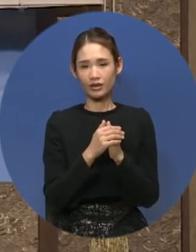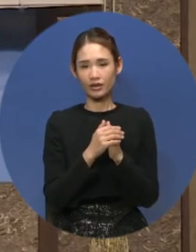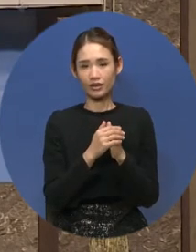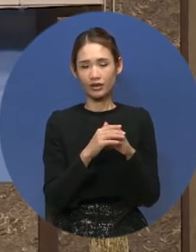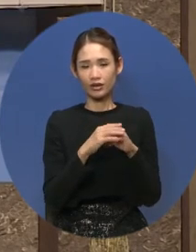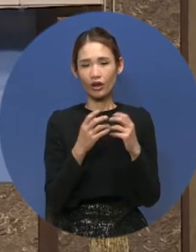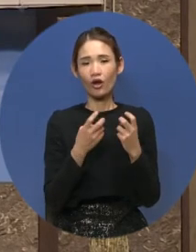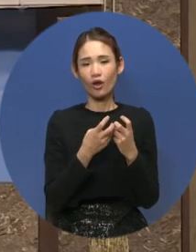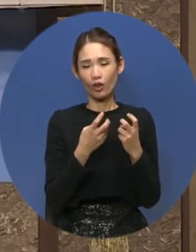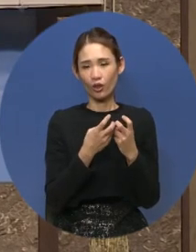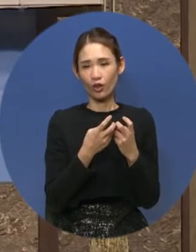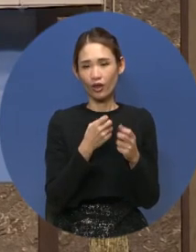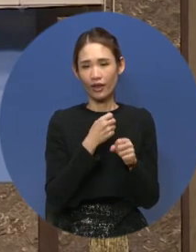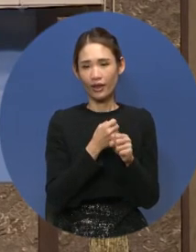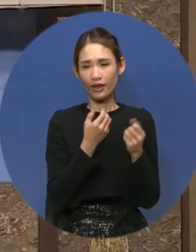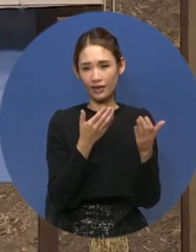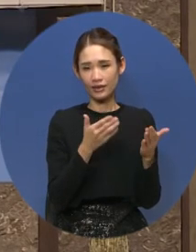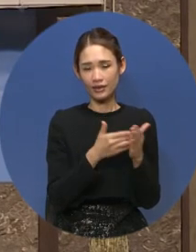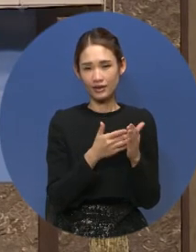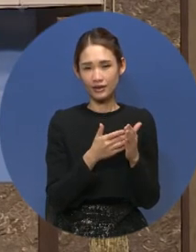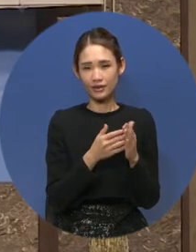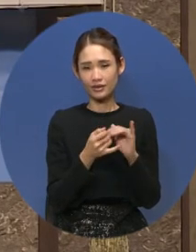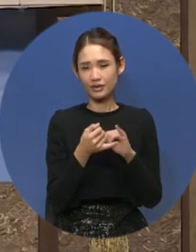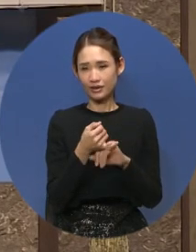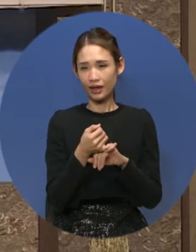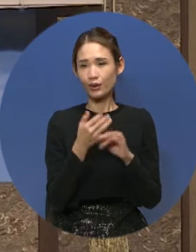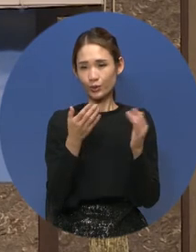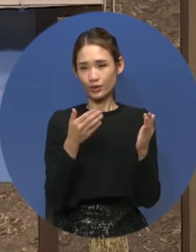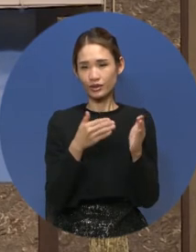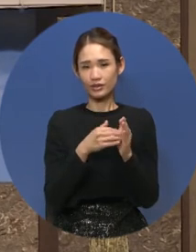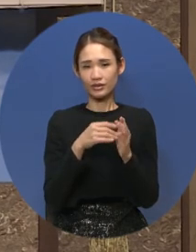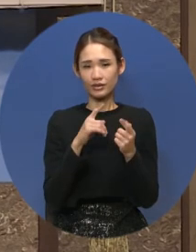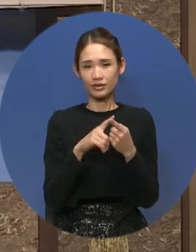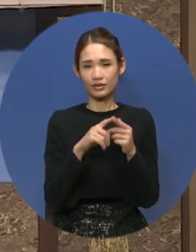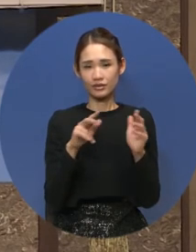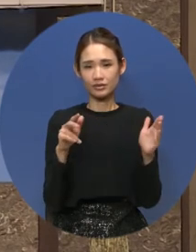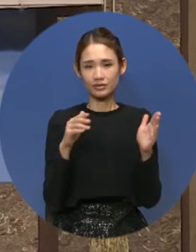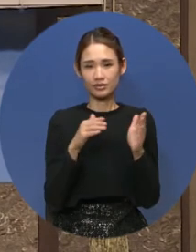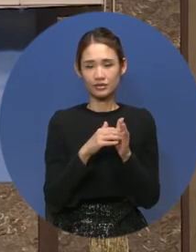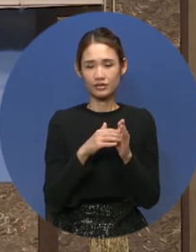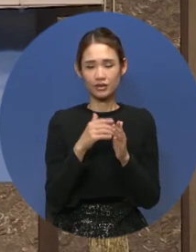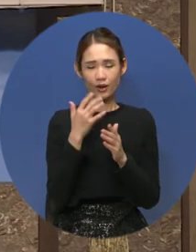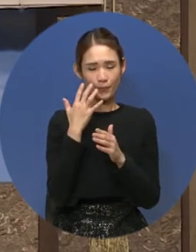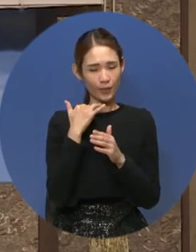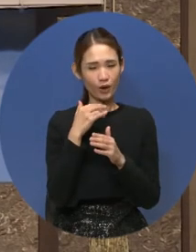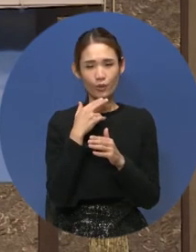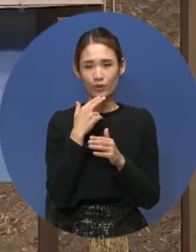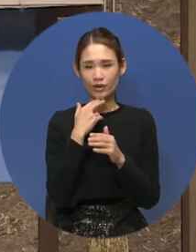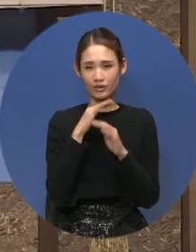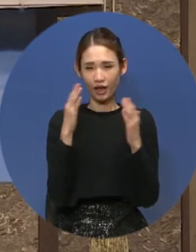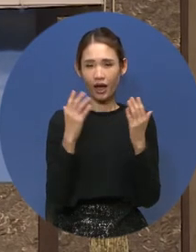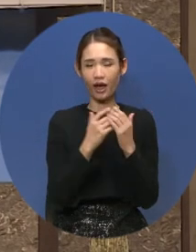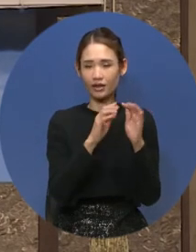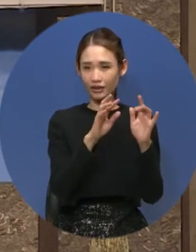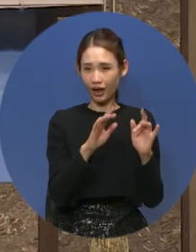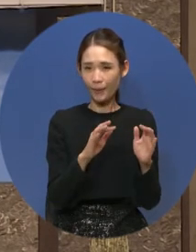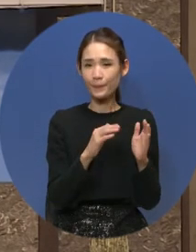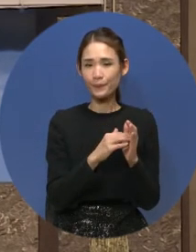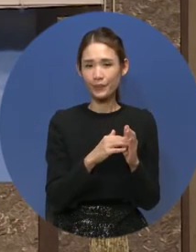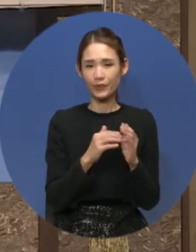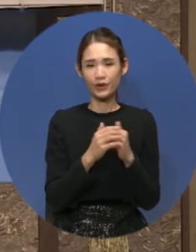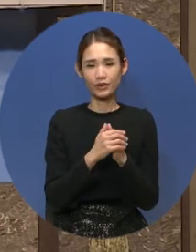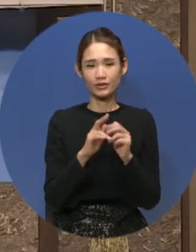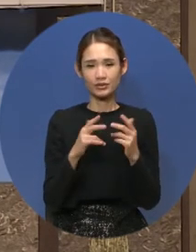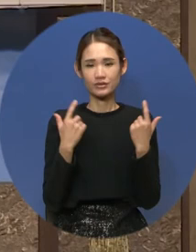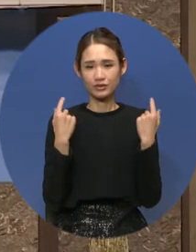하겠다, 또 언제까지 하겠다를 약속드립니다. 그래서 그 부분에 대해서 지금까지 빠짐없이 제가 답변을 했고요.